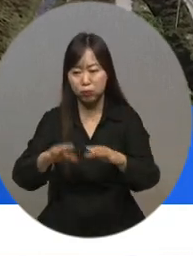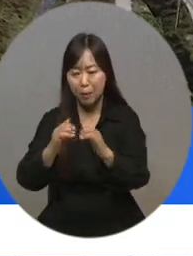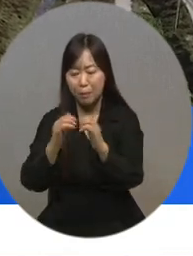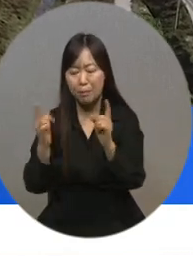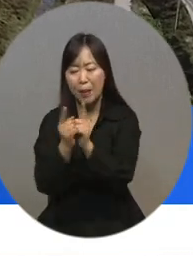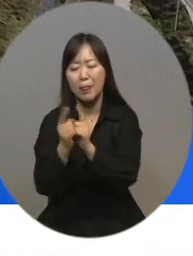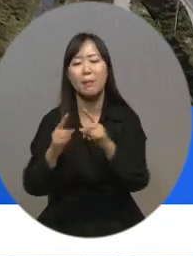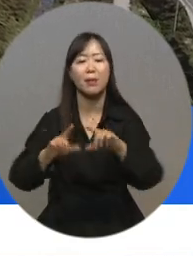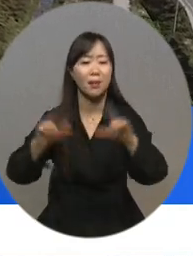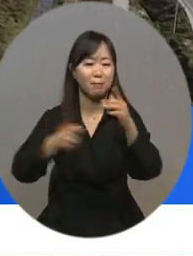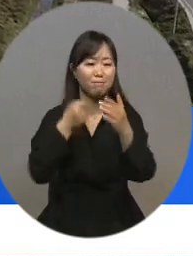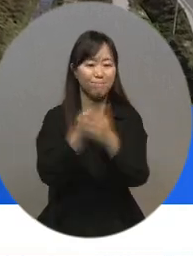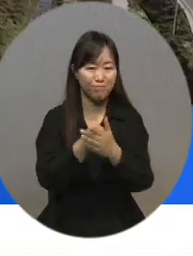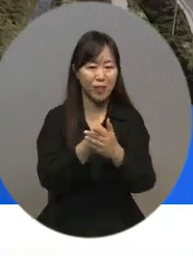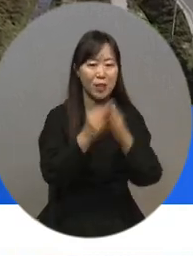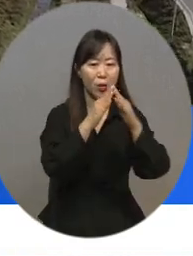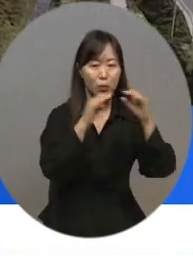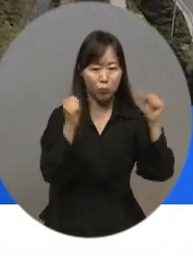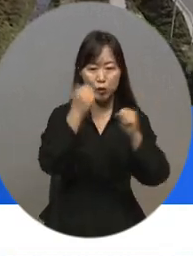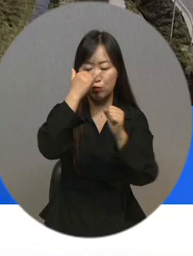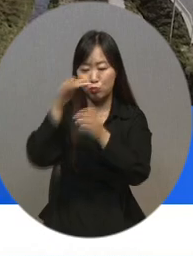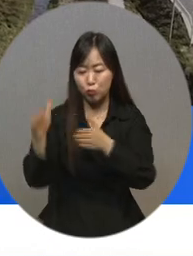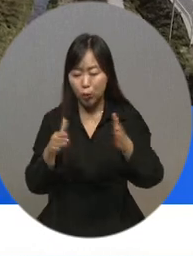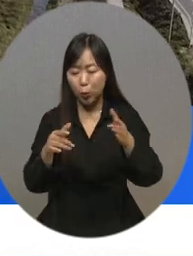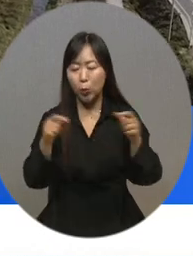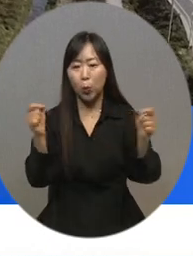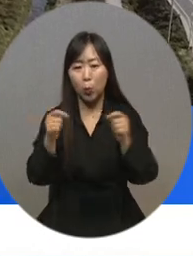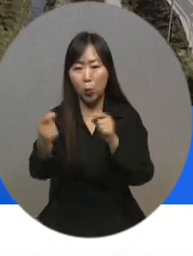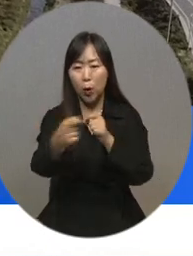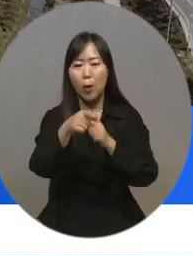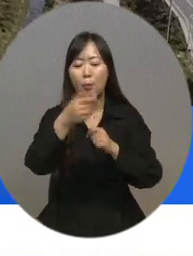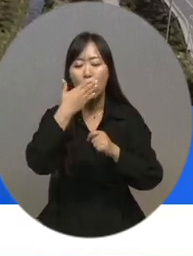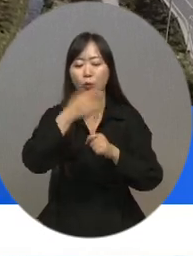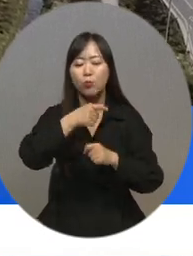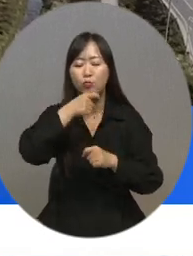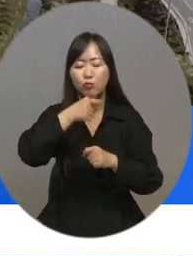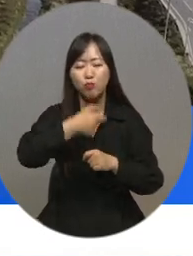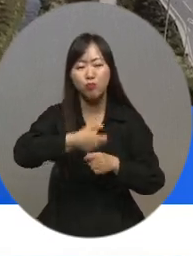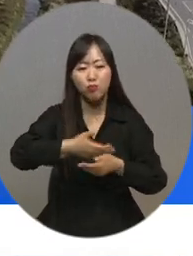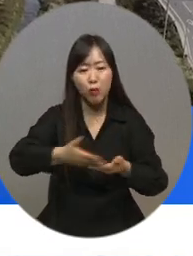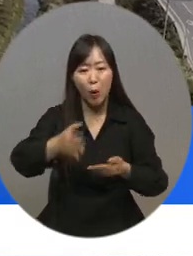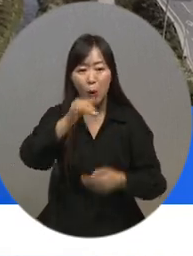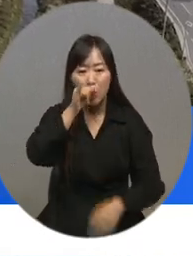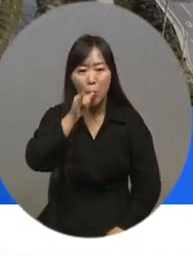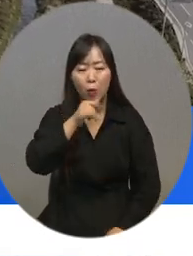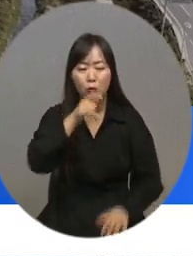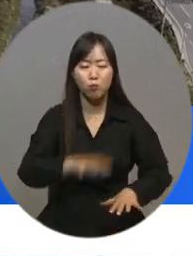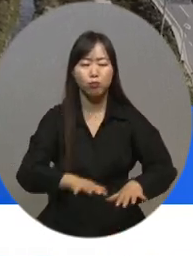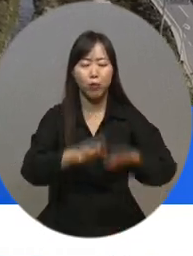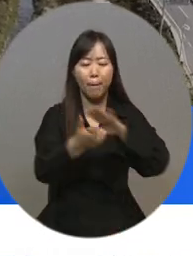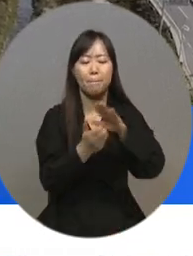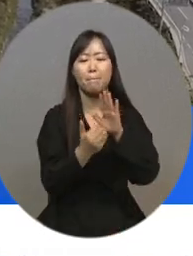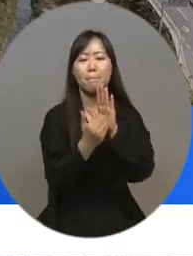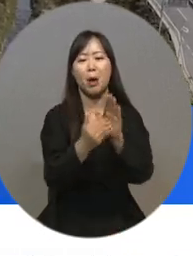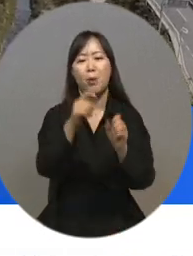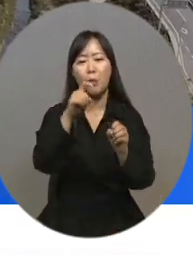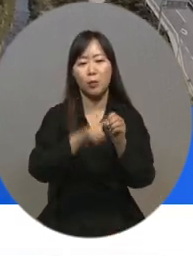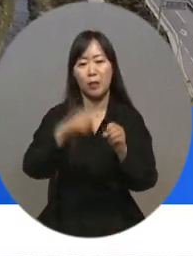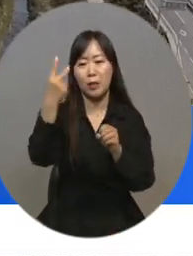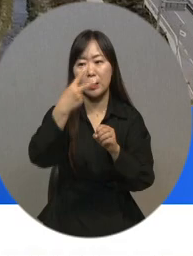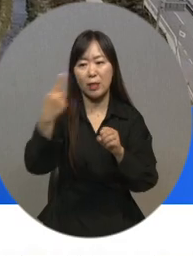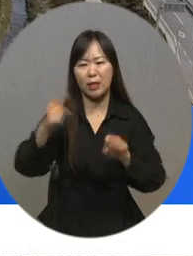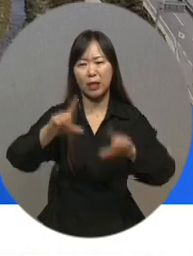용남 댐은 전라북도와 충청도 일부에 식수를 공급하고 홍수에 대비하기 위해 2001년